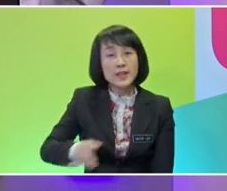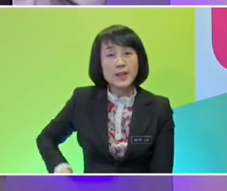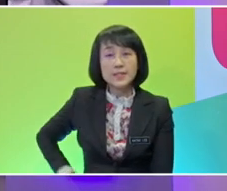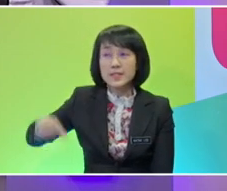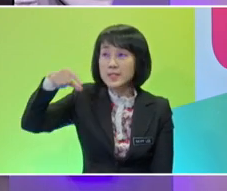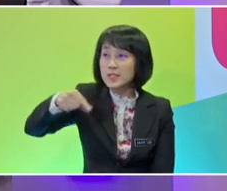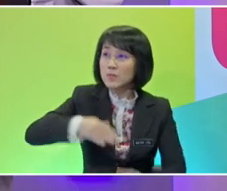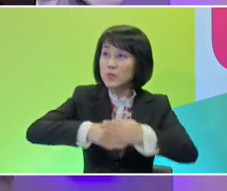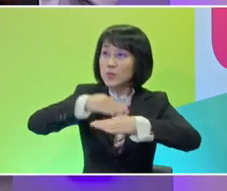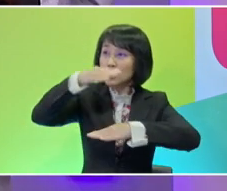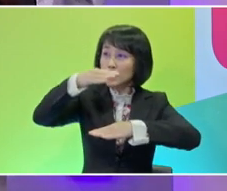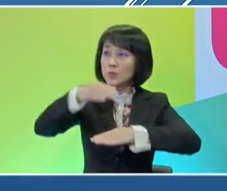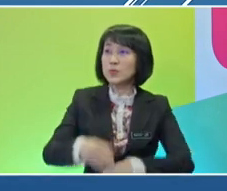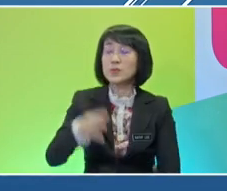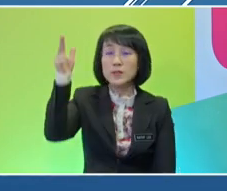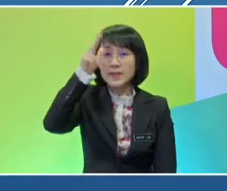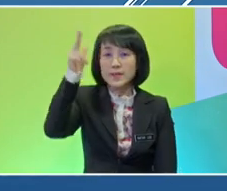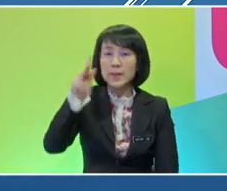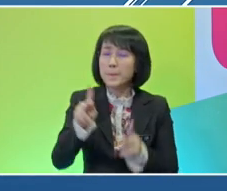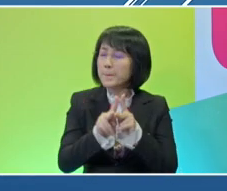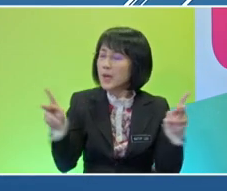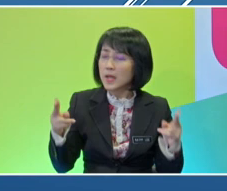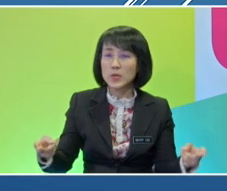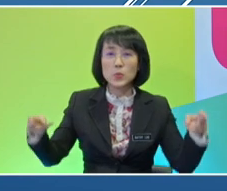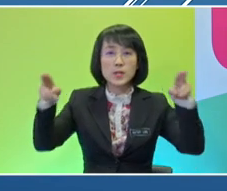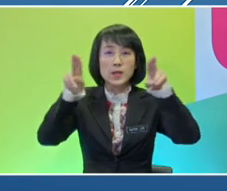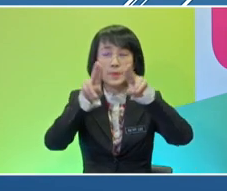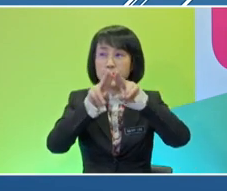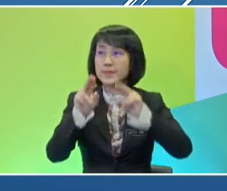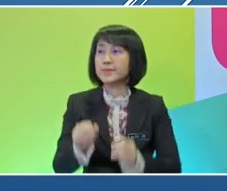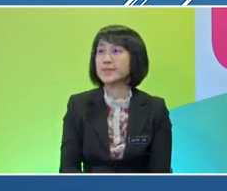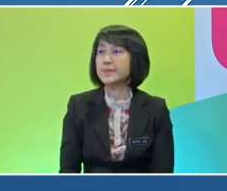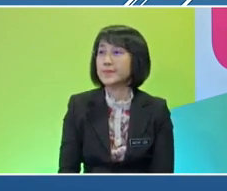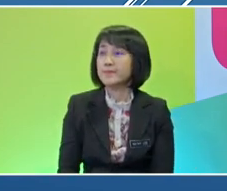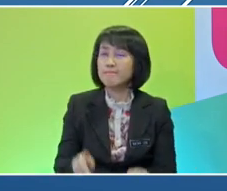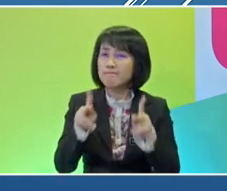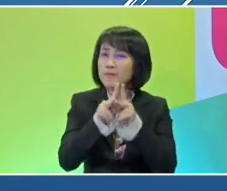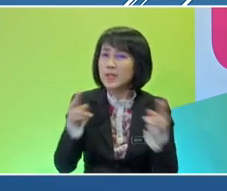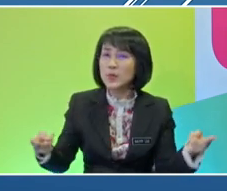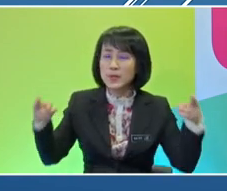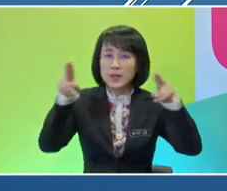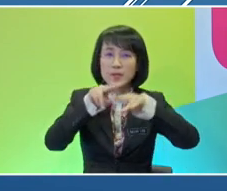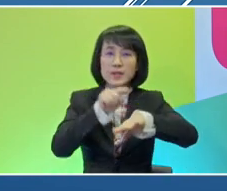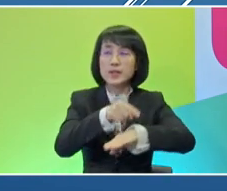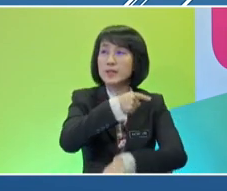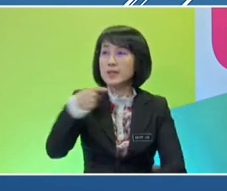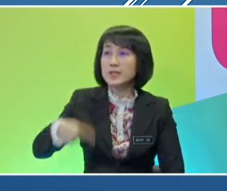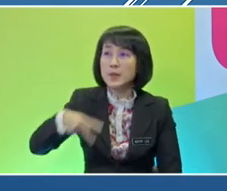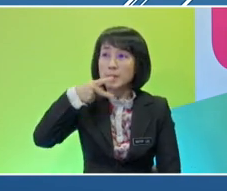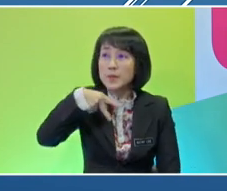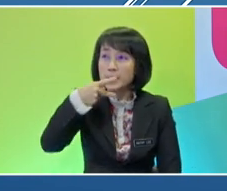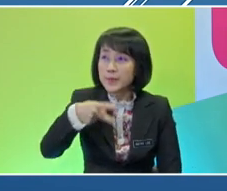muncul sebagai kerajaan paling utama muncul sebagai kerajaan paling utama di China memerintah